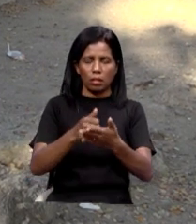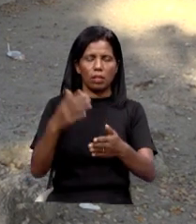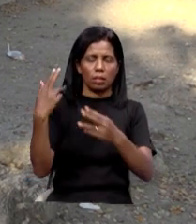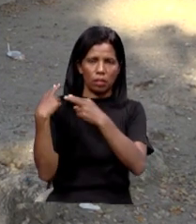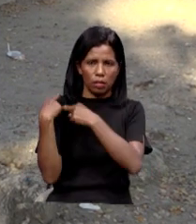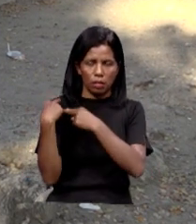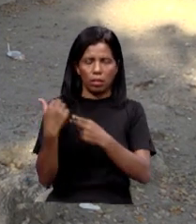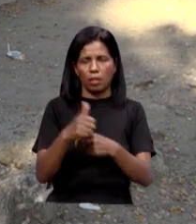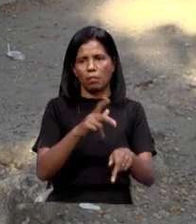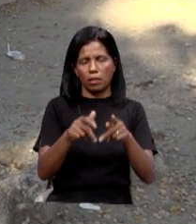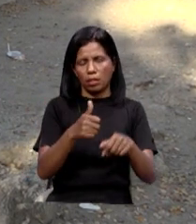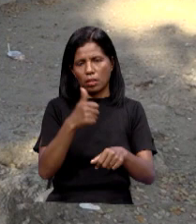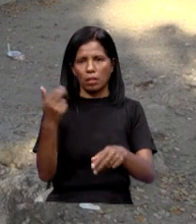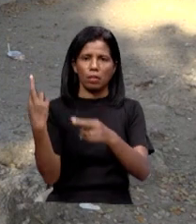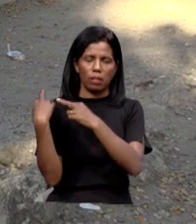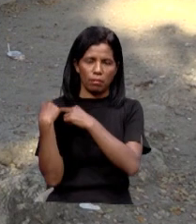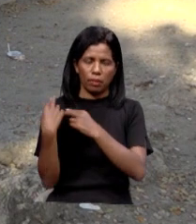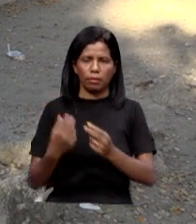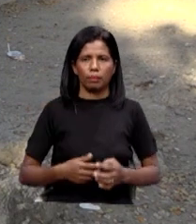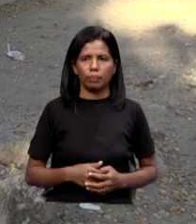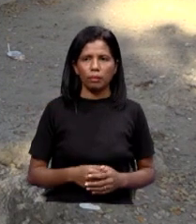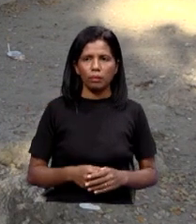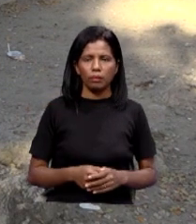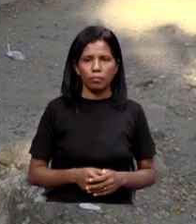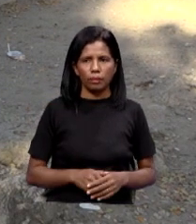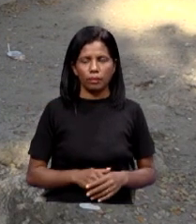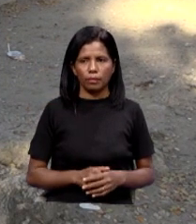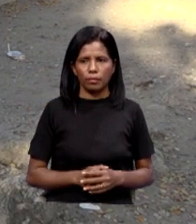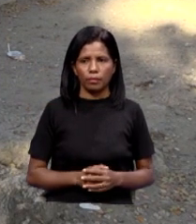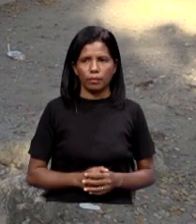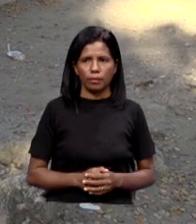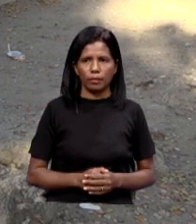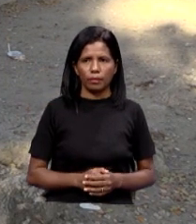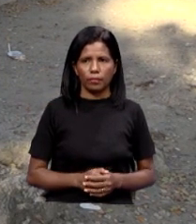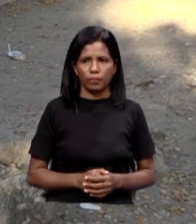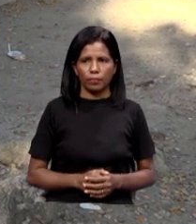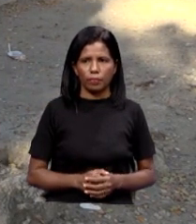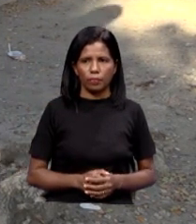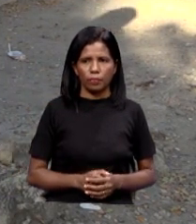ia sira seluk nia kabas leten. Equipa cobertura, GMN.